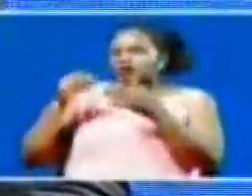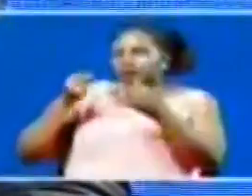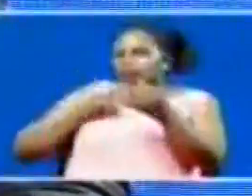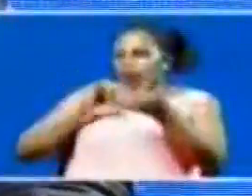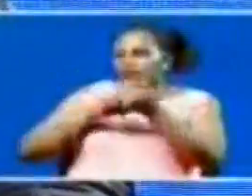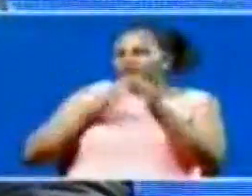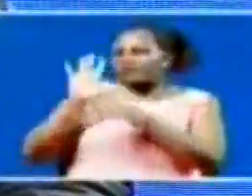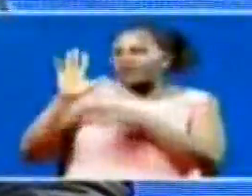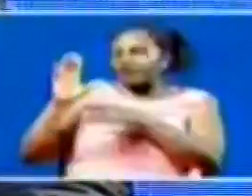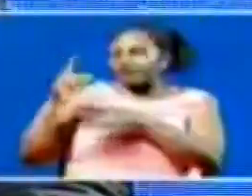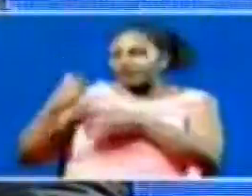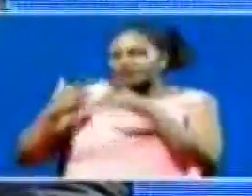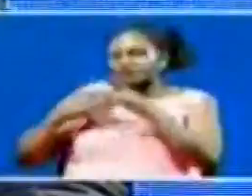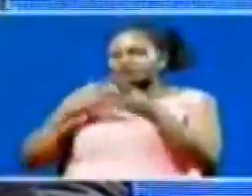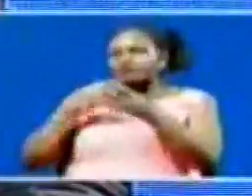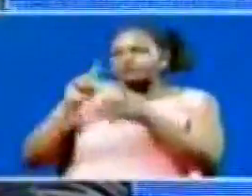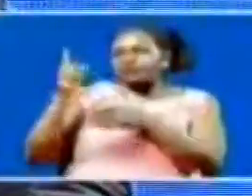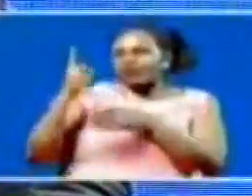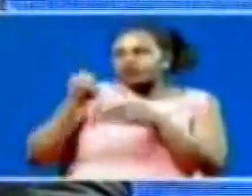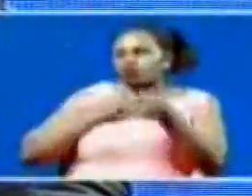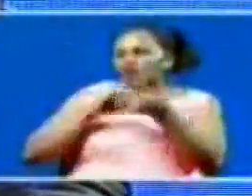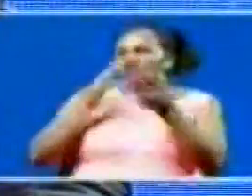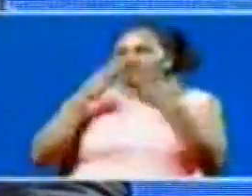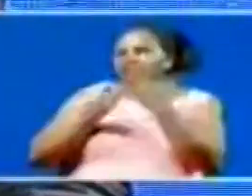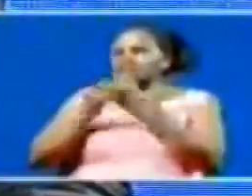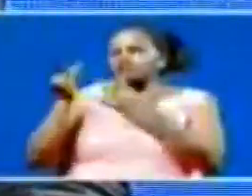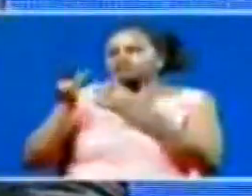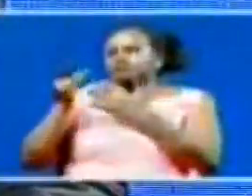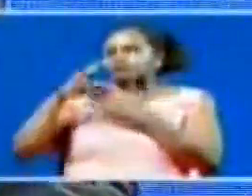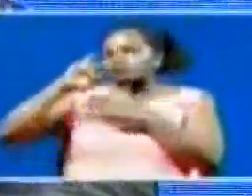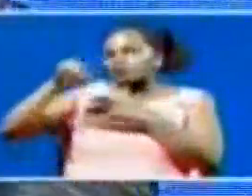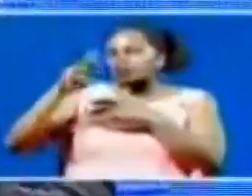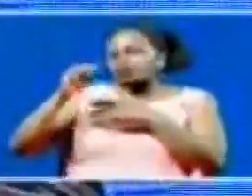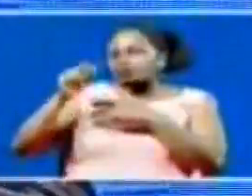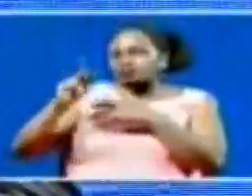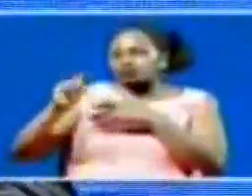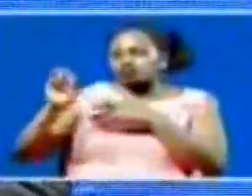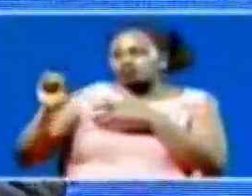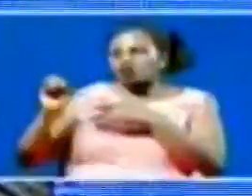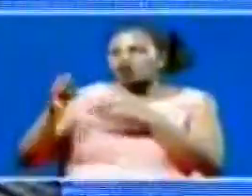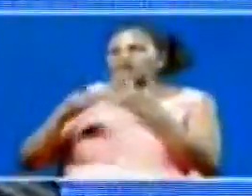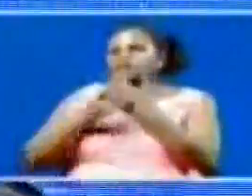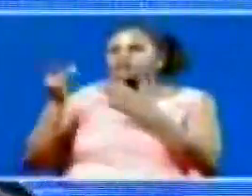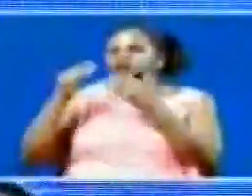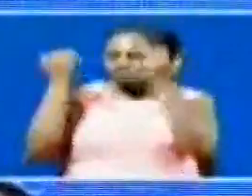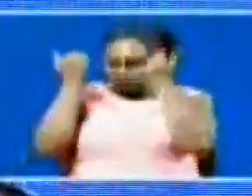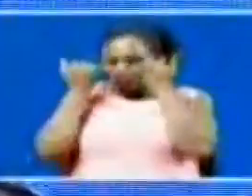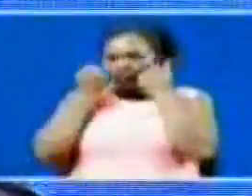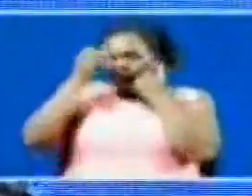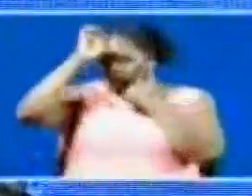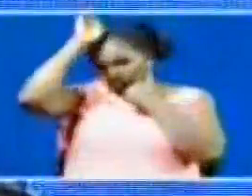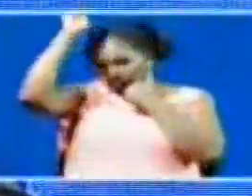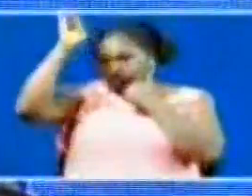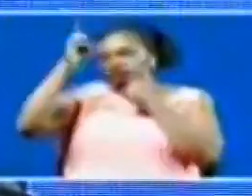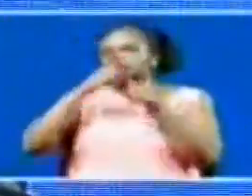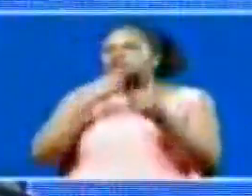tu baada ya kumpa mke wake wa kwanza talaka. Naomi Egypto sasa ametalakiwa katika mahakama ya Eldoret